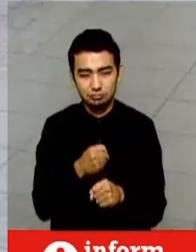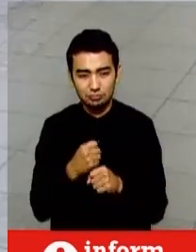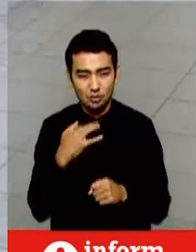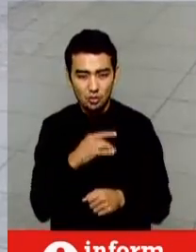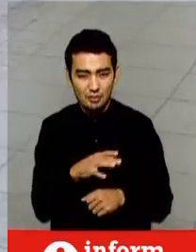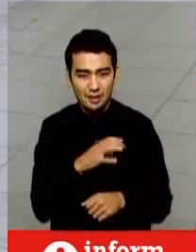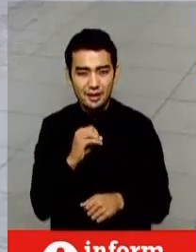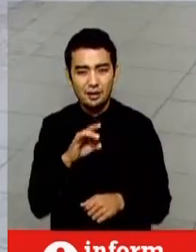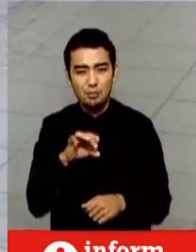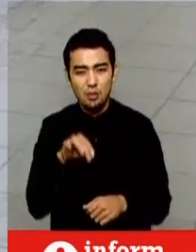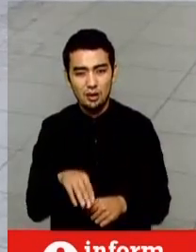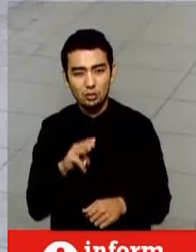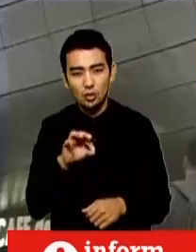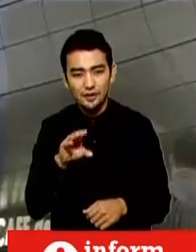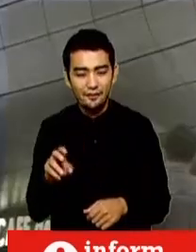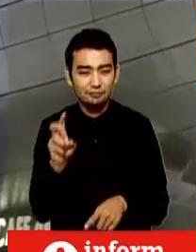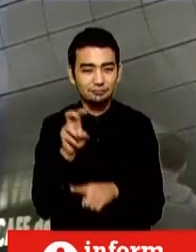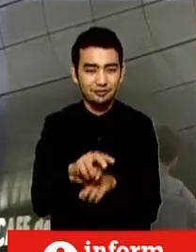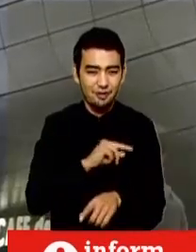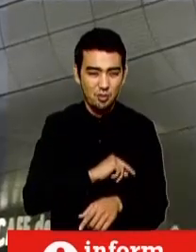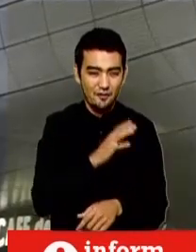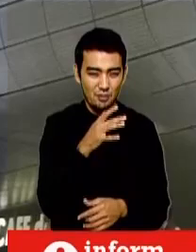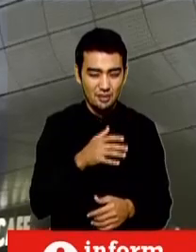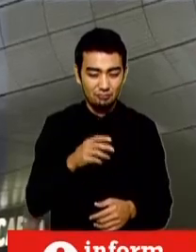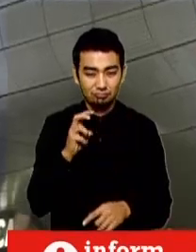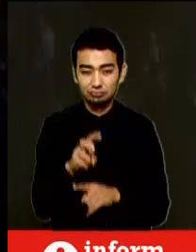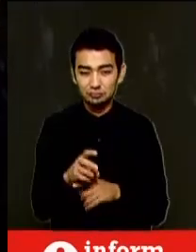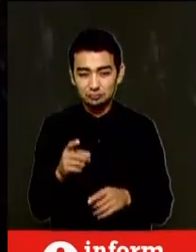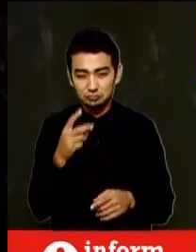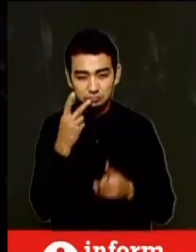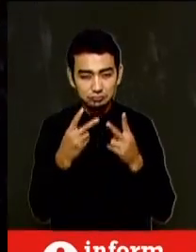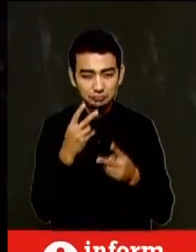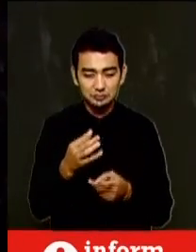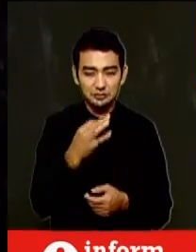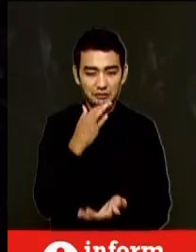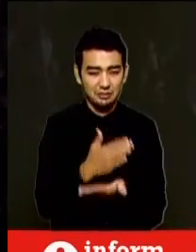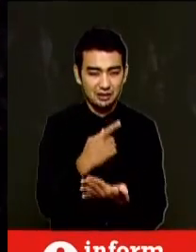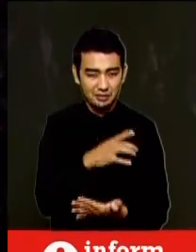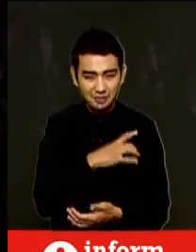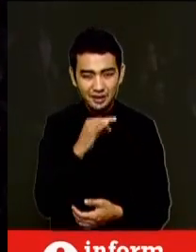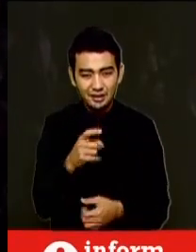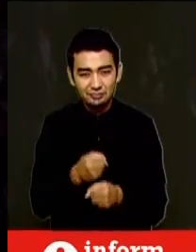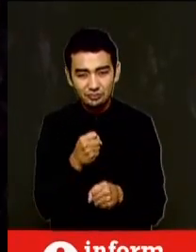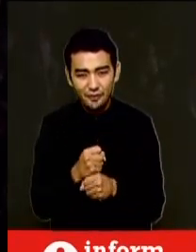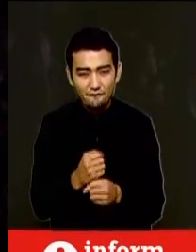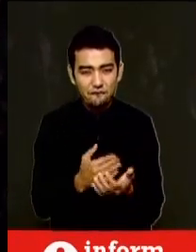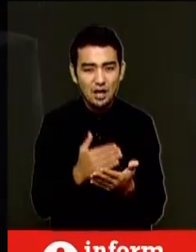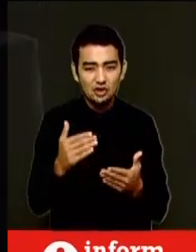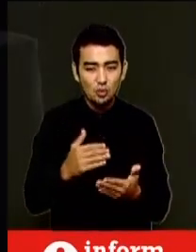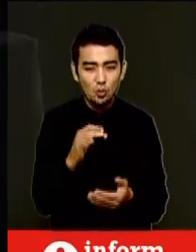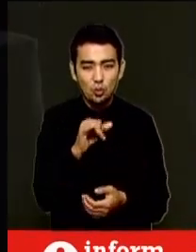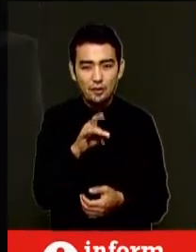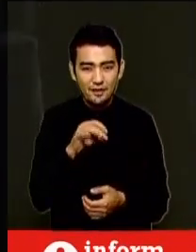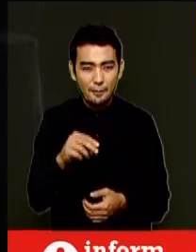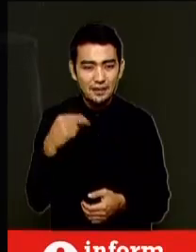отметил Ерболат дасаев во время рабочей поездки в сторону обсудили вопрос реализации договоренности установленных на высшем уровне между